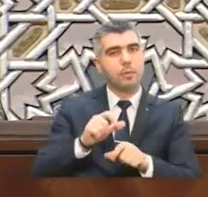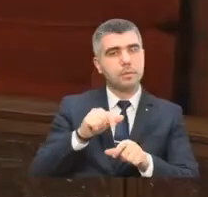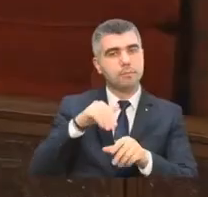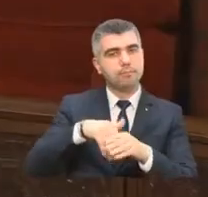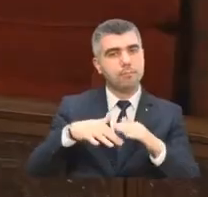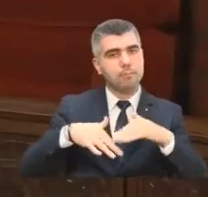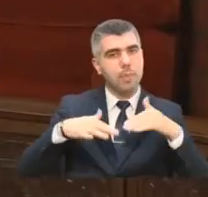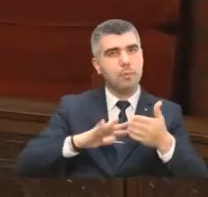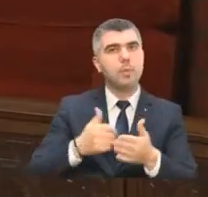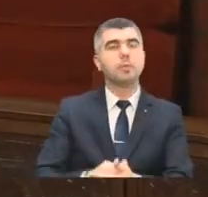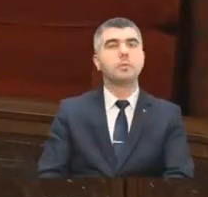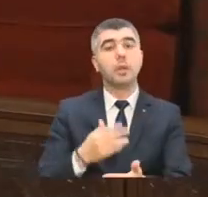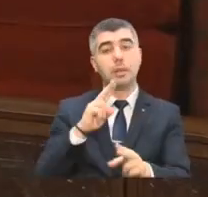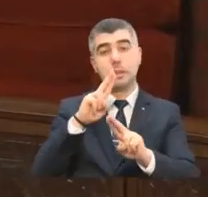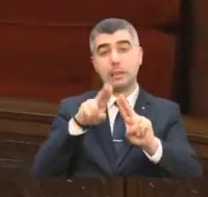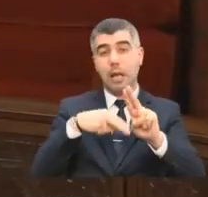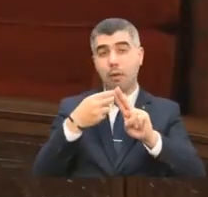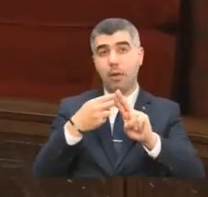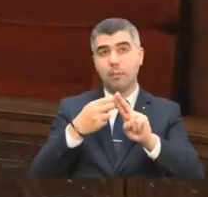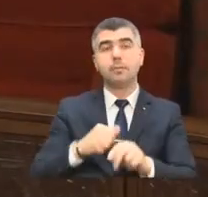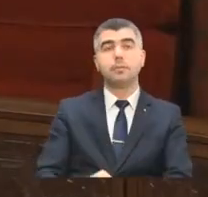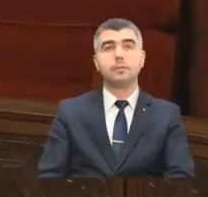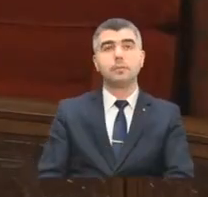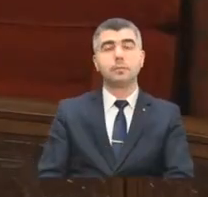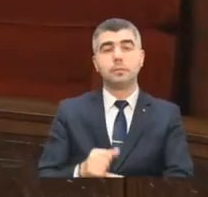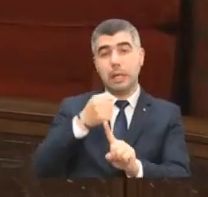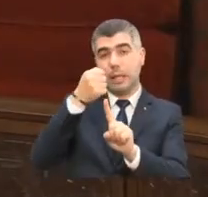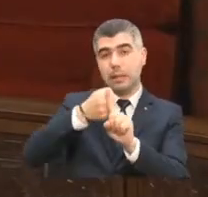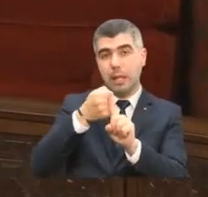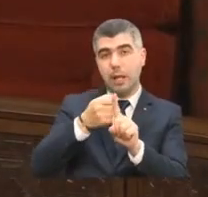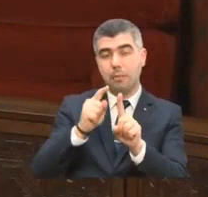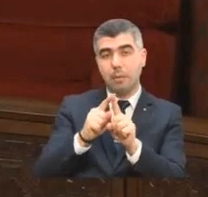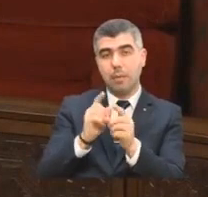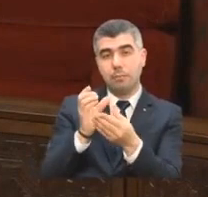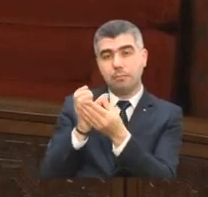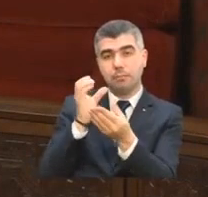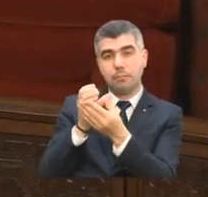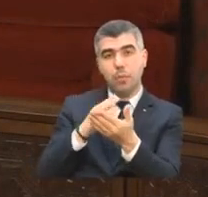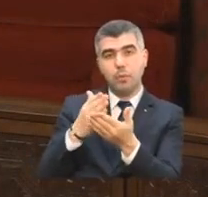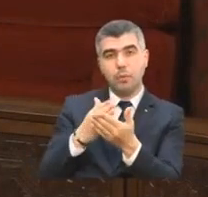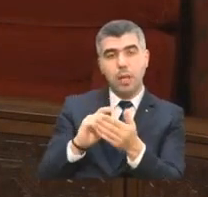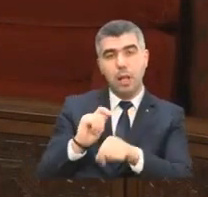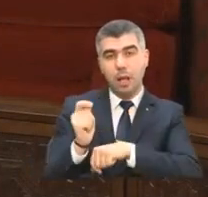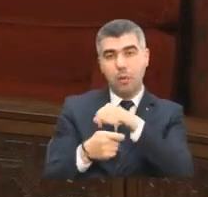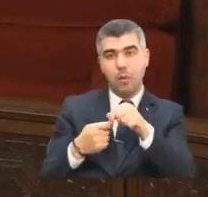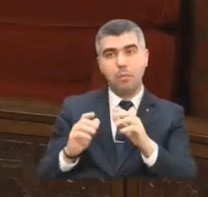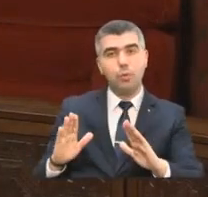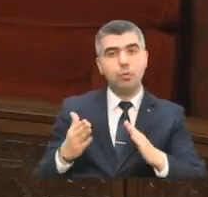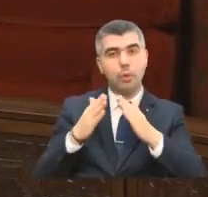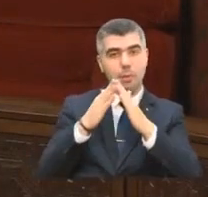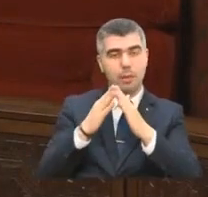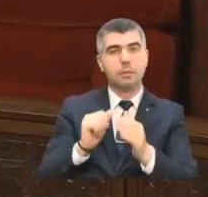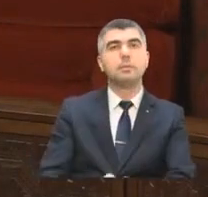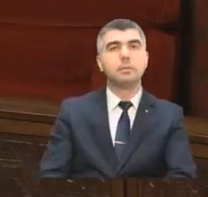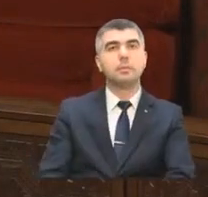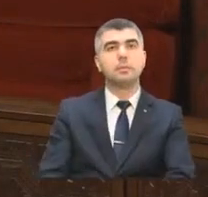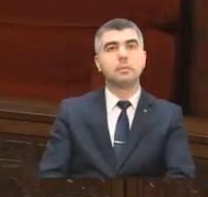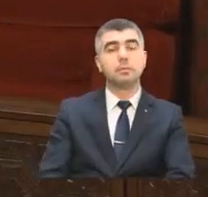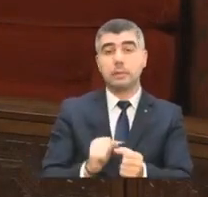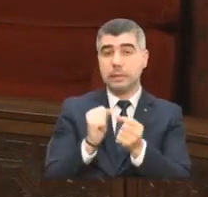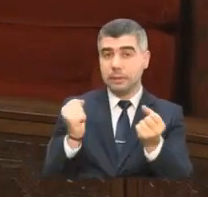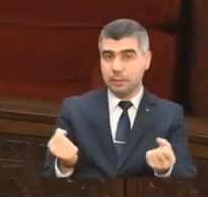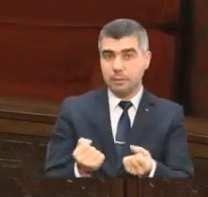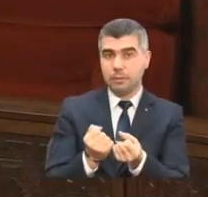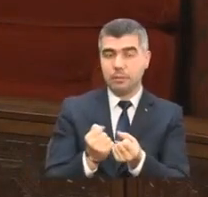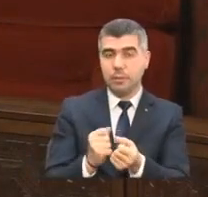جاوبنا على سؤالكم سيدنا ابن المحترم حول إصلاح النقل بالعلم القروي والجبلي. أولاً بغيت نشير إلى أن النهوض بالعلم